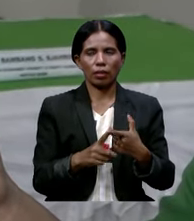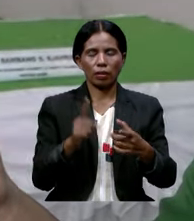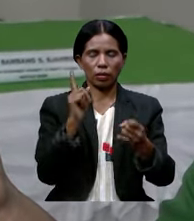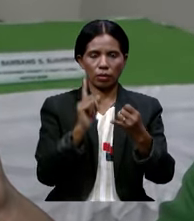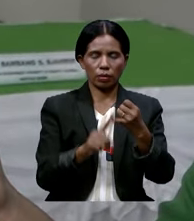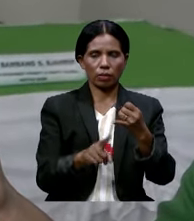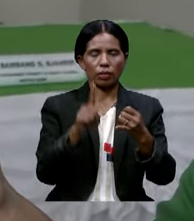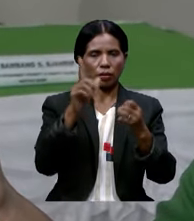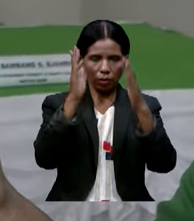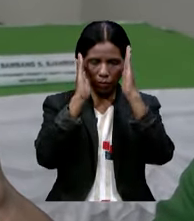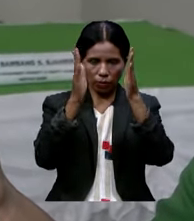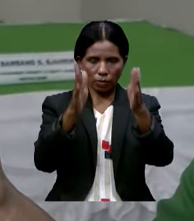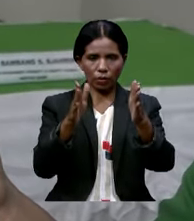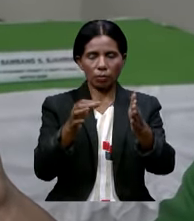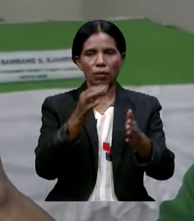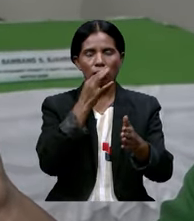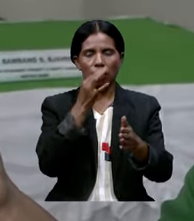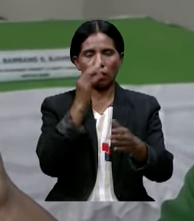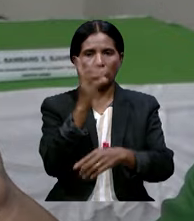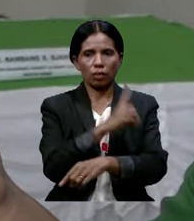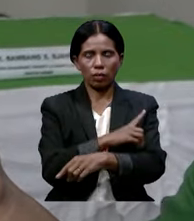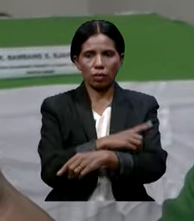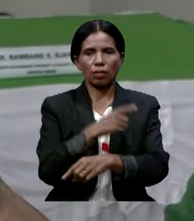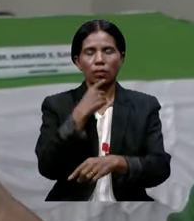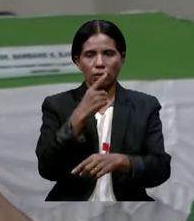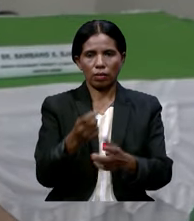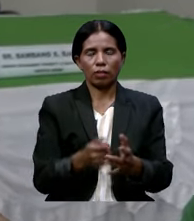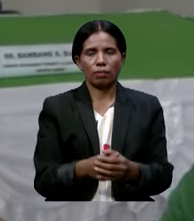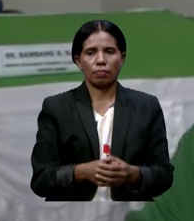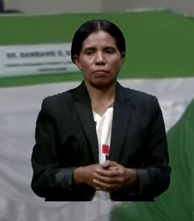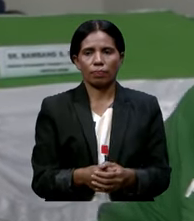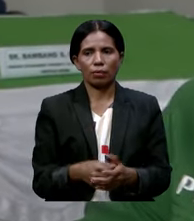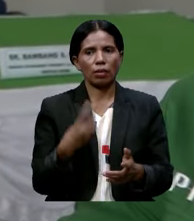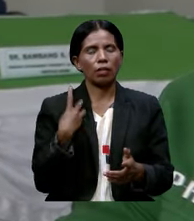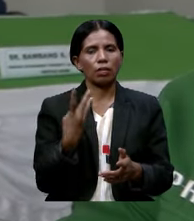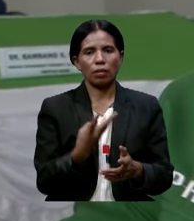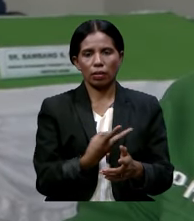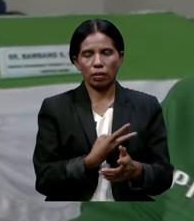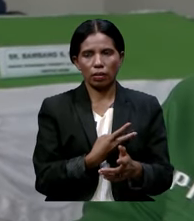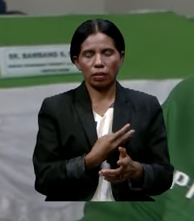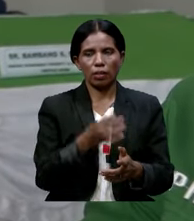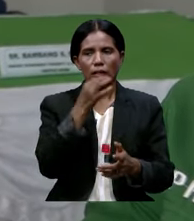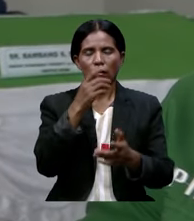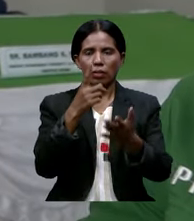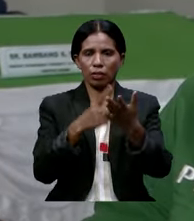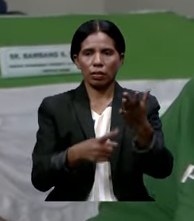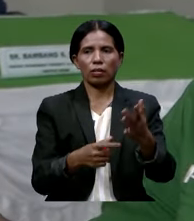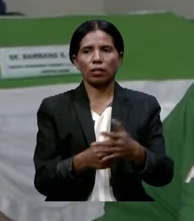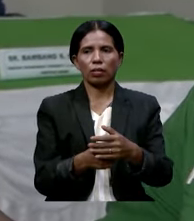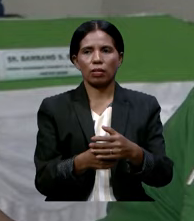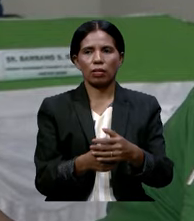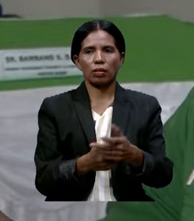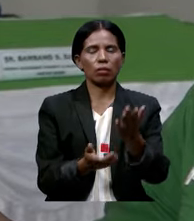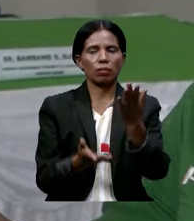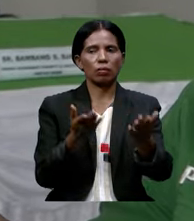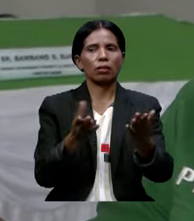ida fali fokus liu ba konsumo. Konsumo nian so administratete, portanto ita hansaida, tambah sukat kia